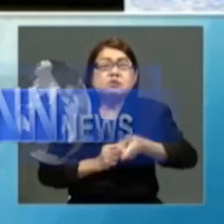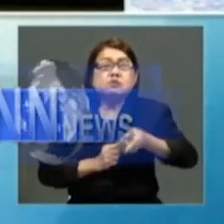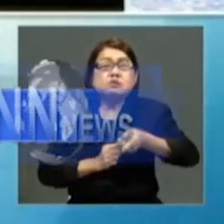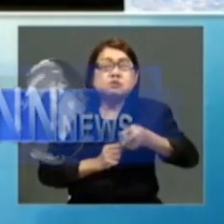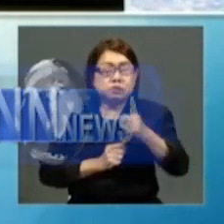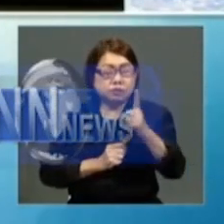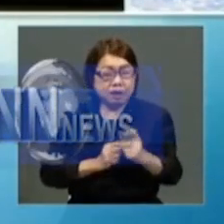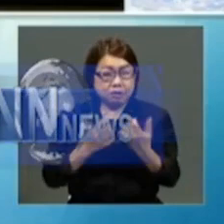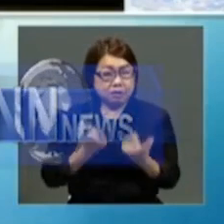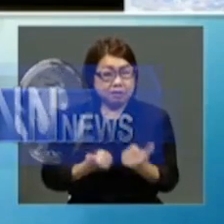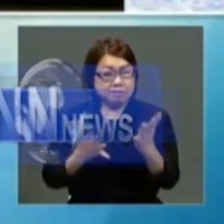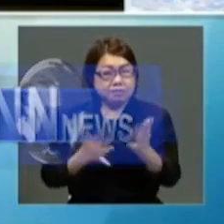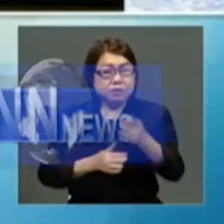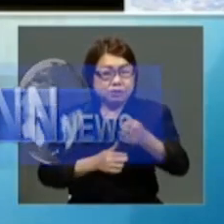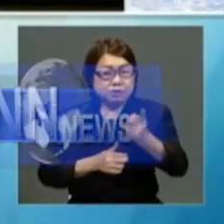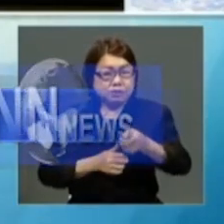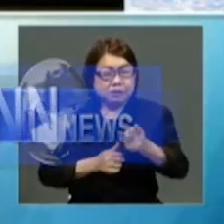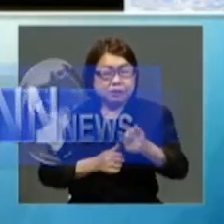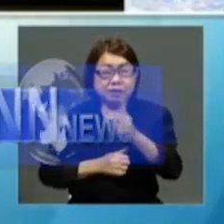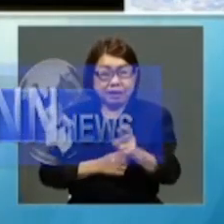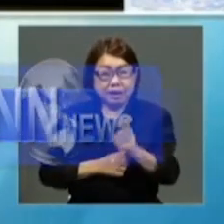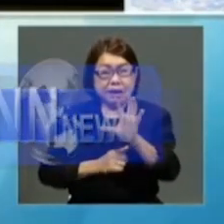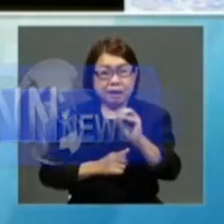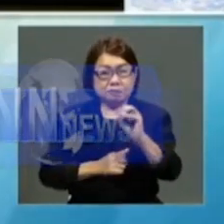81,149 ร้านค้ามีผู้ใช้งาน